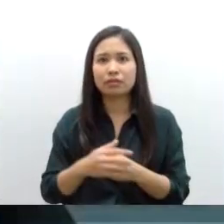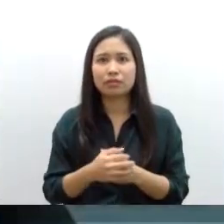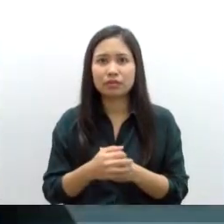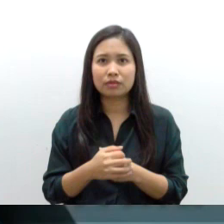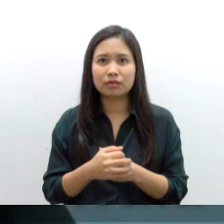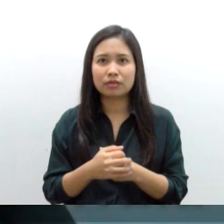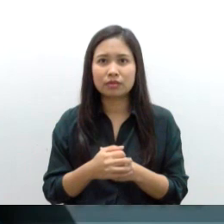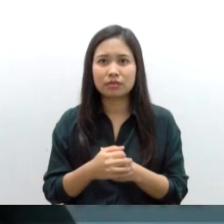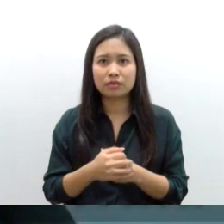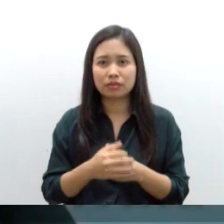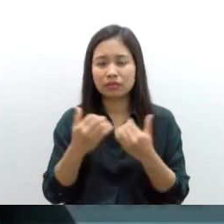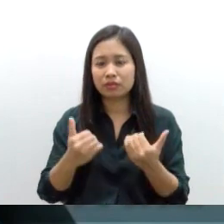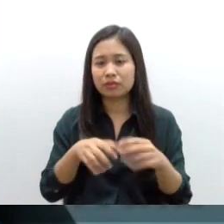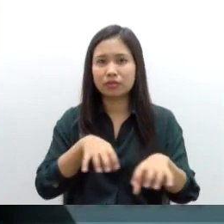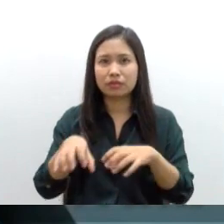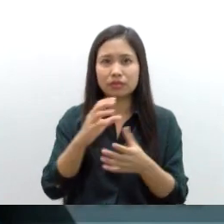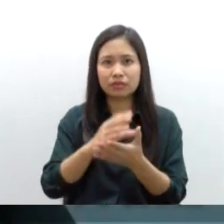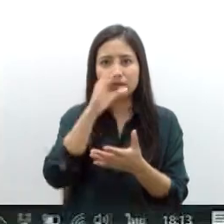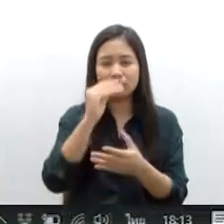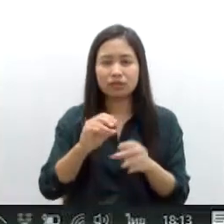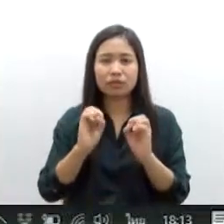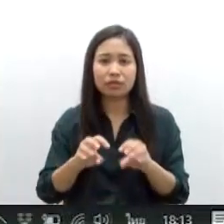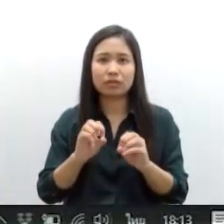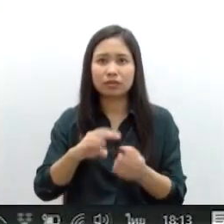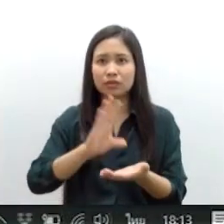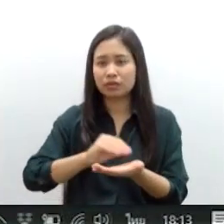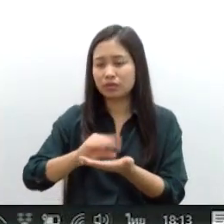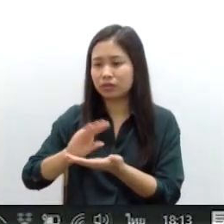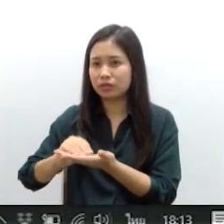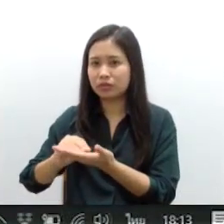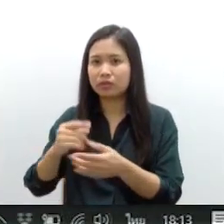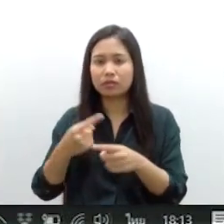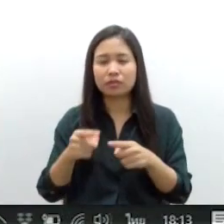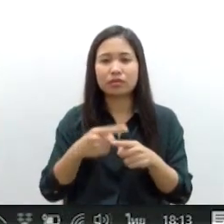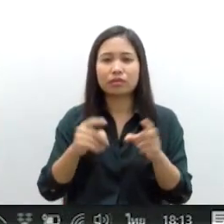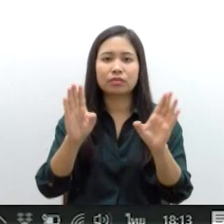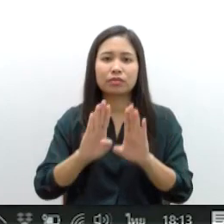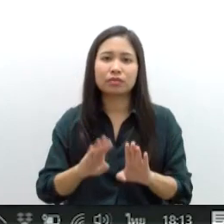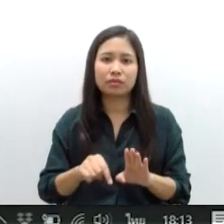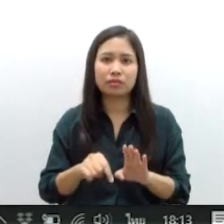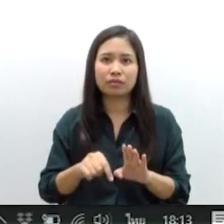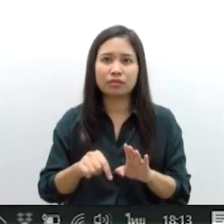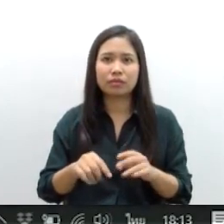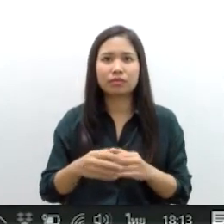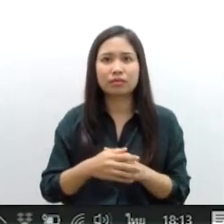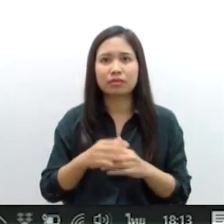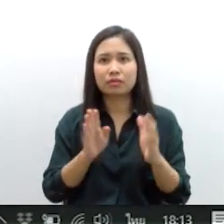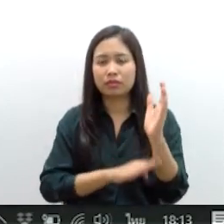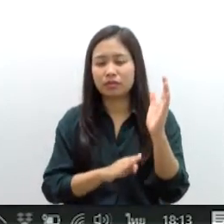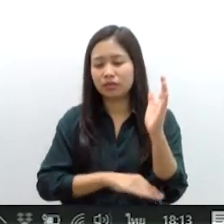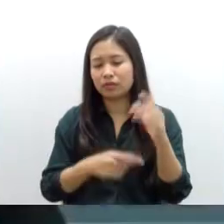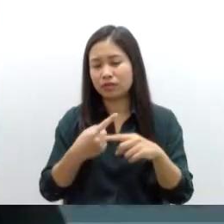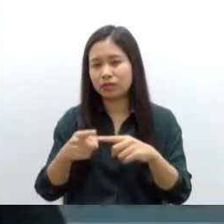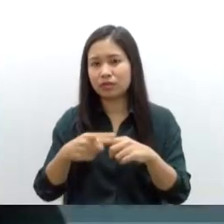acting ดีมากค่อยๆสอนไปสอนตั้งแต่เริ่มต้นเลยนะฮะเริ่มต้นที่เราออกไปเนี่ยแกเก็บไปอนุบาลพิจิตรนะชมและเ